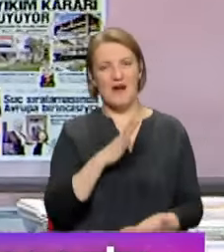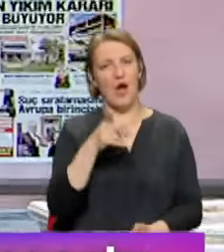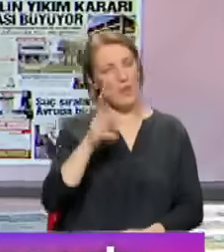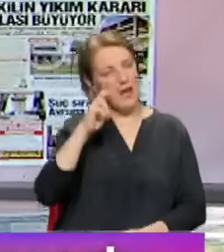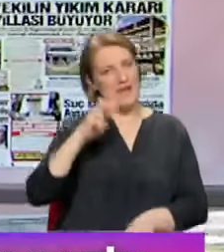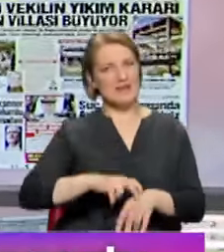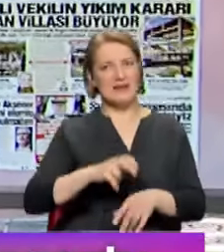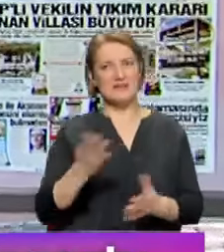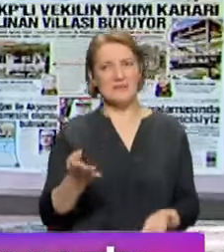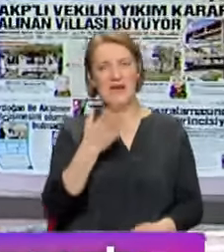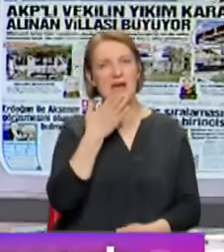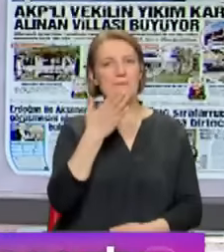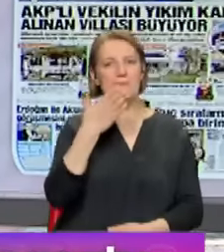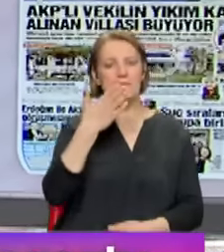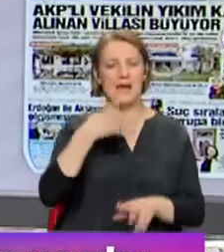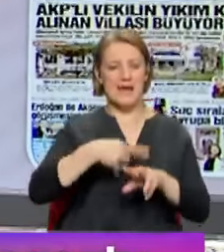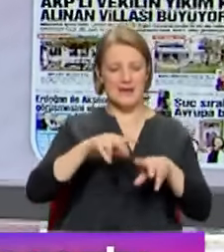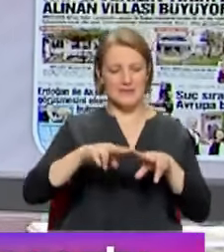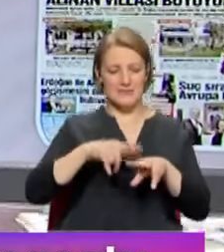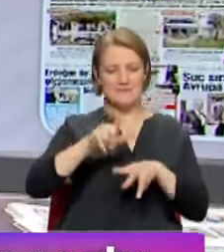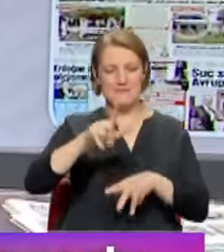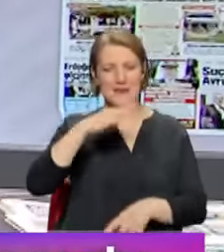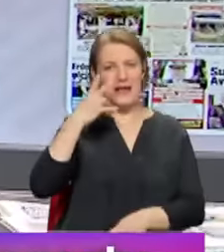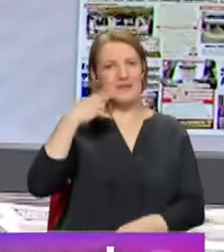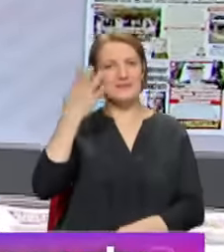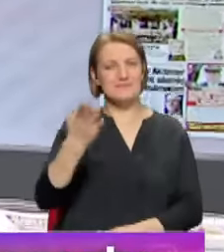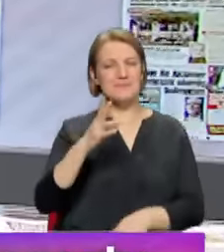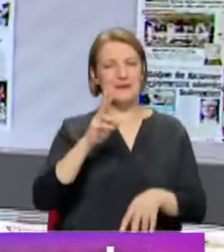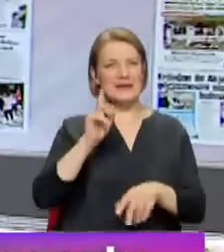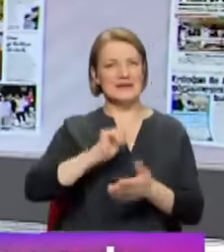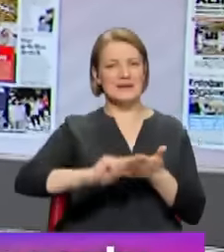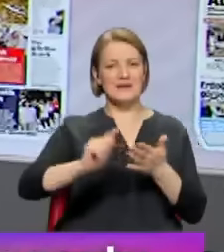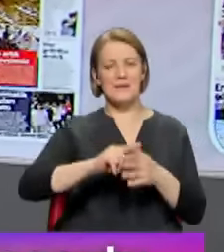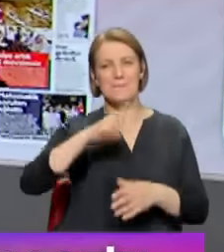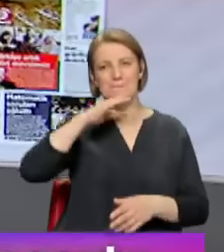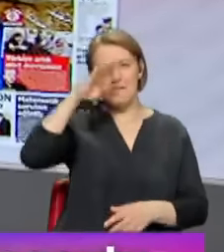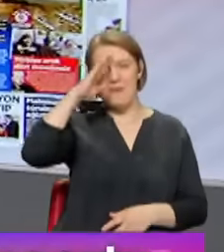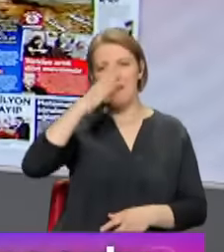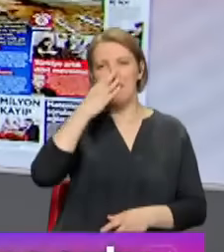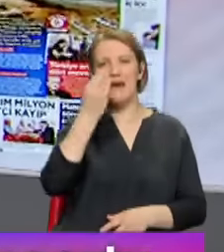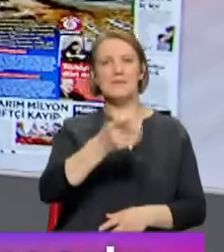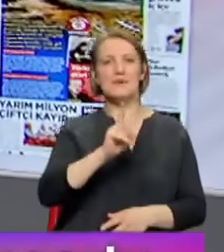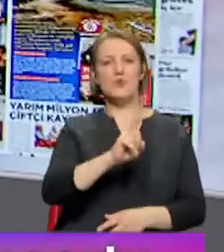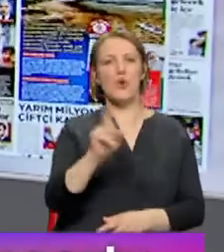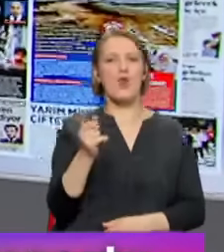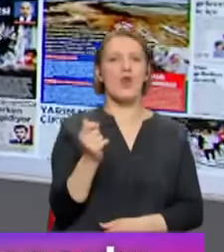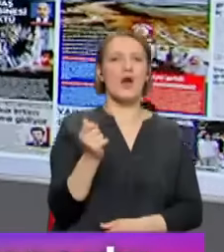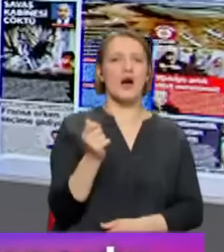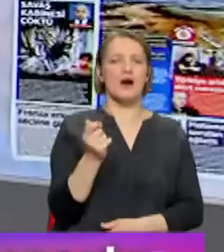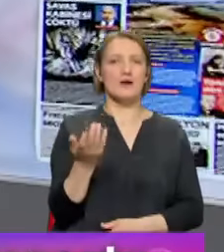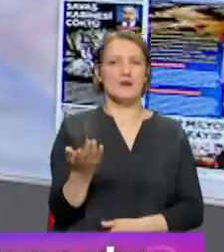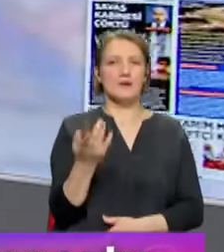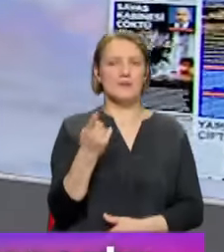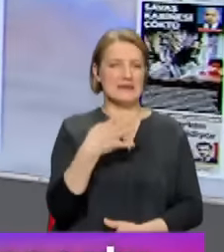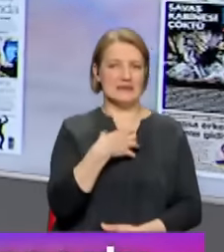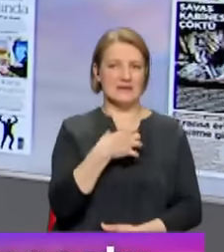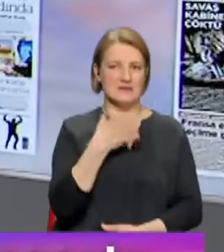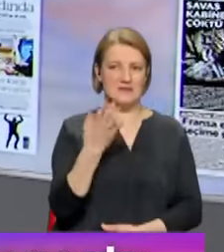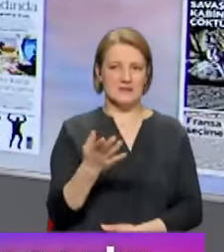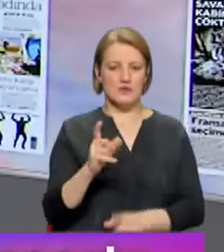da hatırlatalım. İşte Emel Hanım yazmış. Bayram ikramiyesi yattı. 900 lira bozdur harca demiş. Bir de